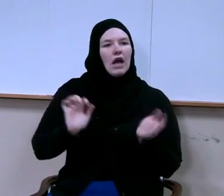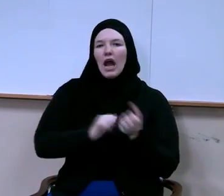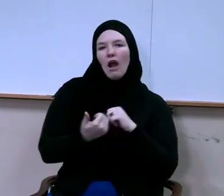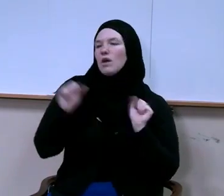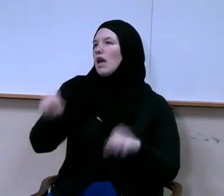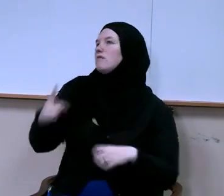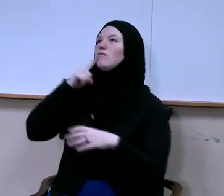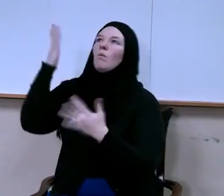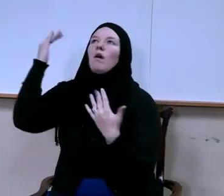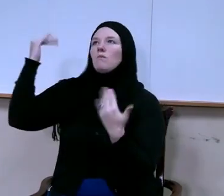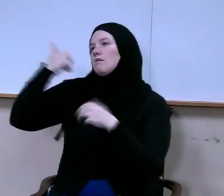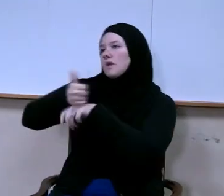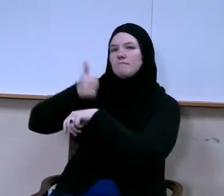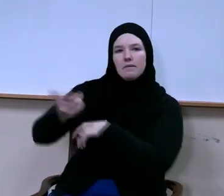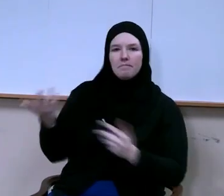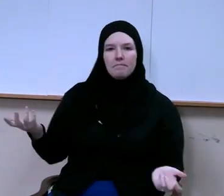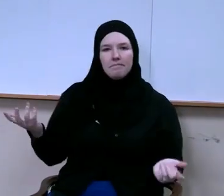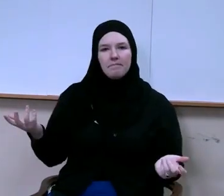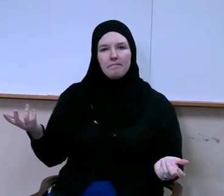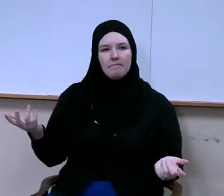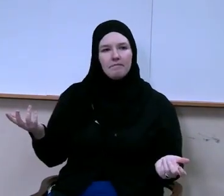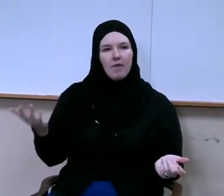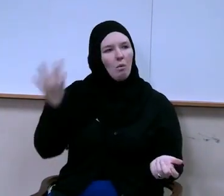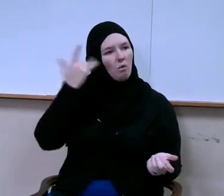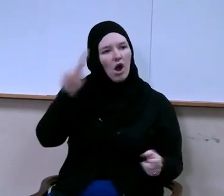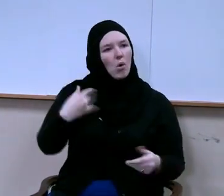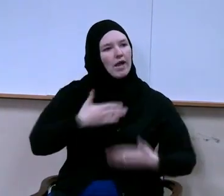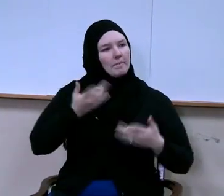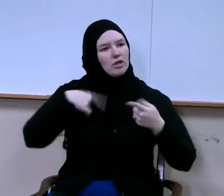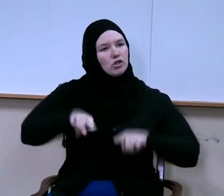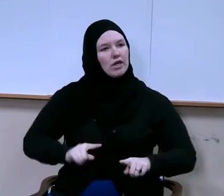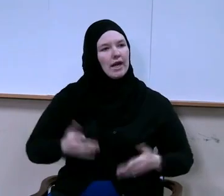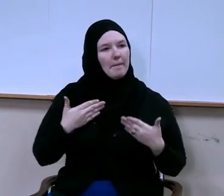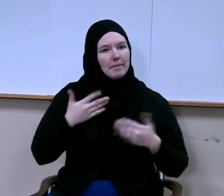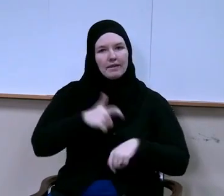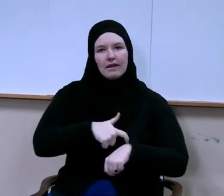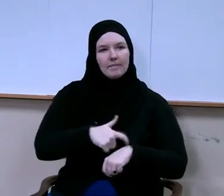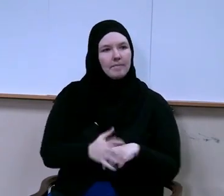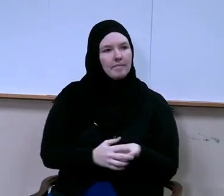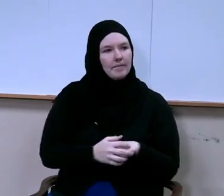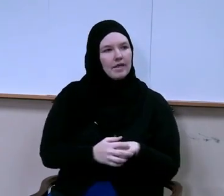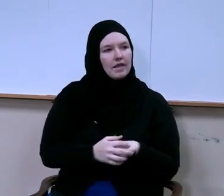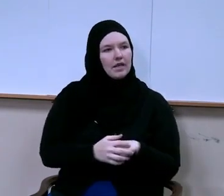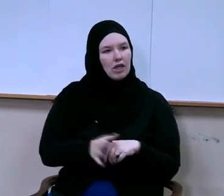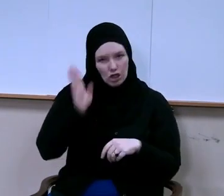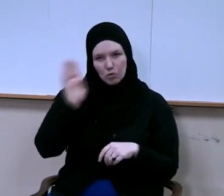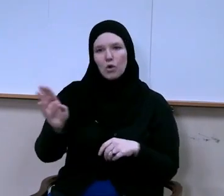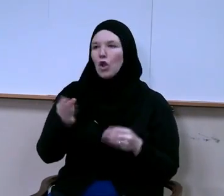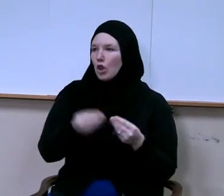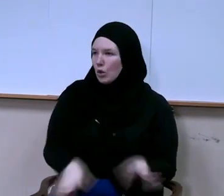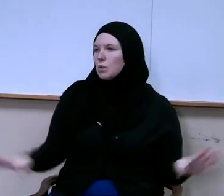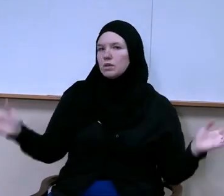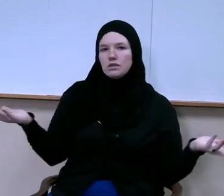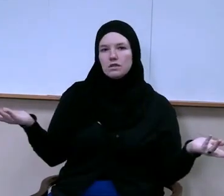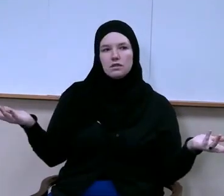خَسِرَ الدُّنْيَا وَالْآخِرَةِ ذَلِكَ هُوَ الْخُسْرَانُ الْمُبِينَ. He loses this life and the